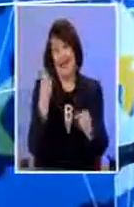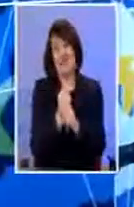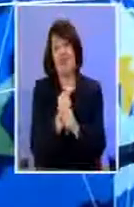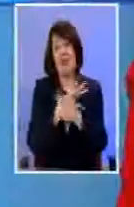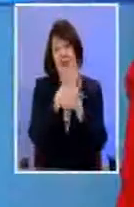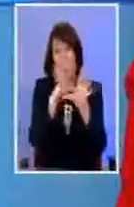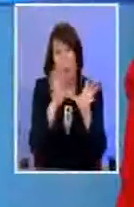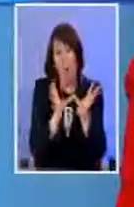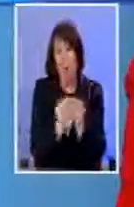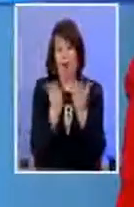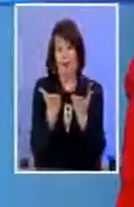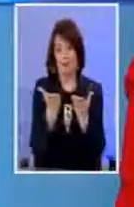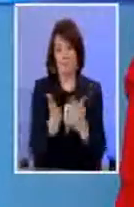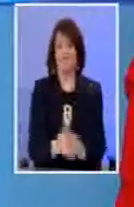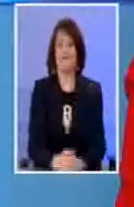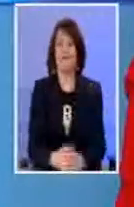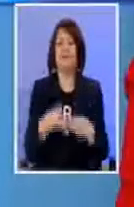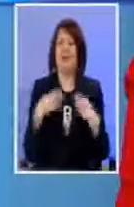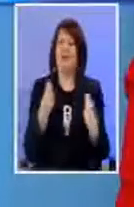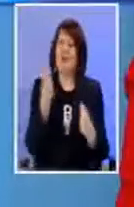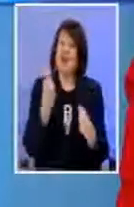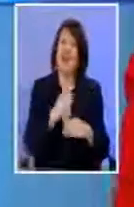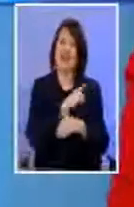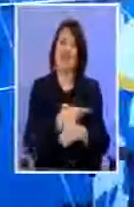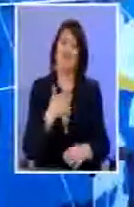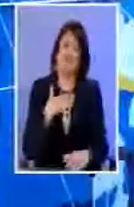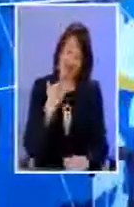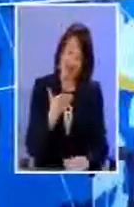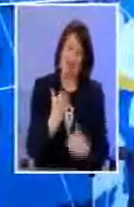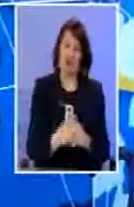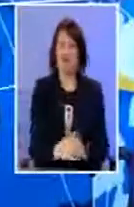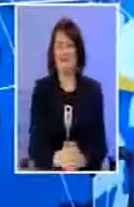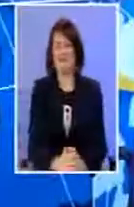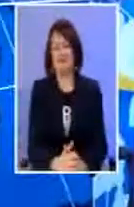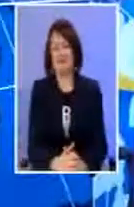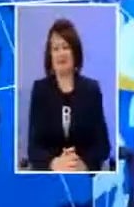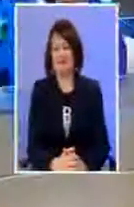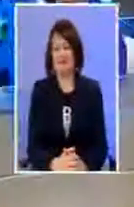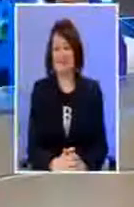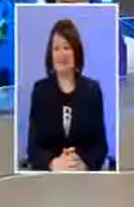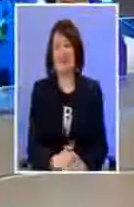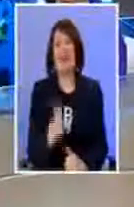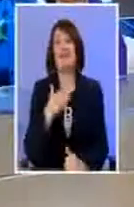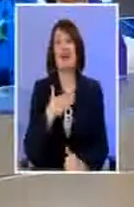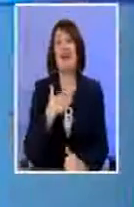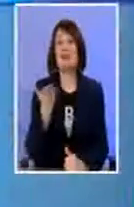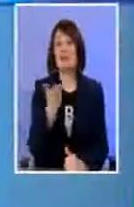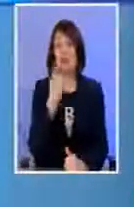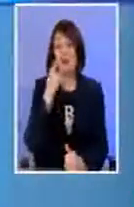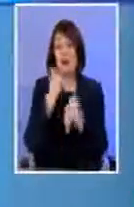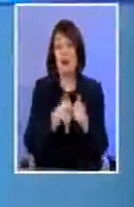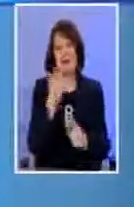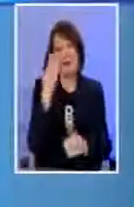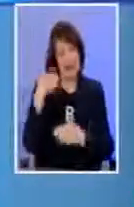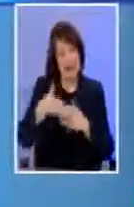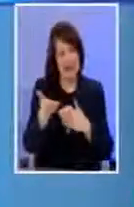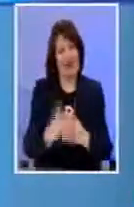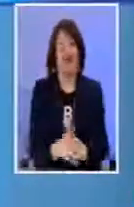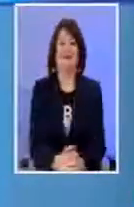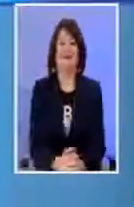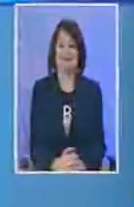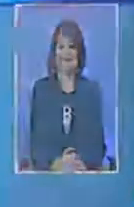όλα και να σας ευχηθώ καλή δύναμη. Ευχαριστώ πολύ. Σας ευχαριστούμε και εσάς που μας παρακολουθήσατε. Καλό βράδυ.